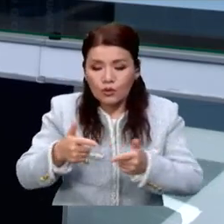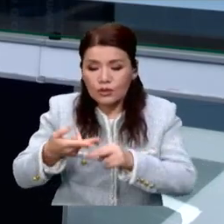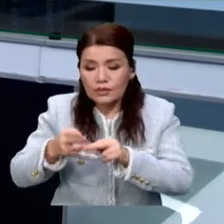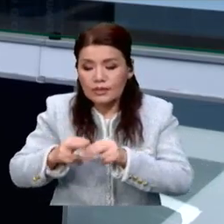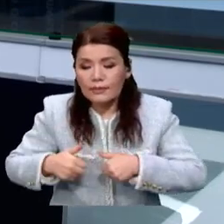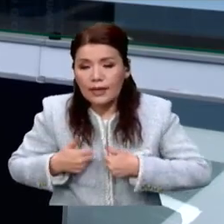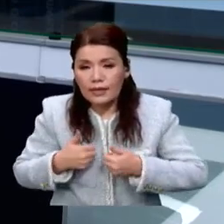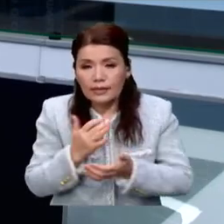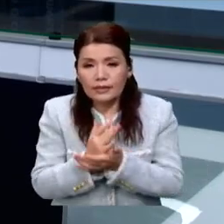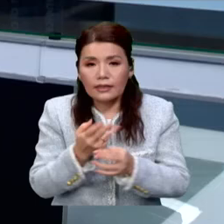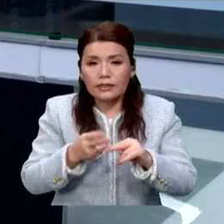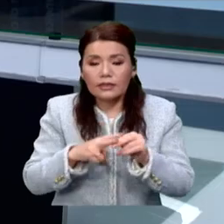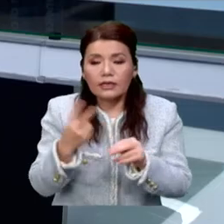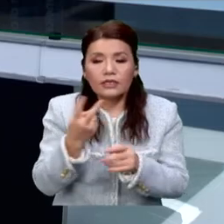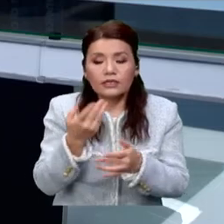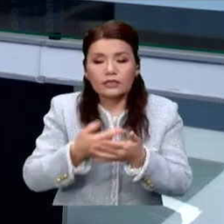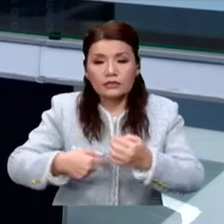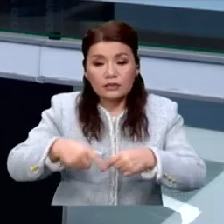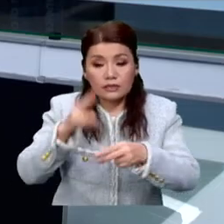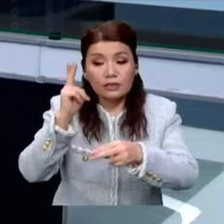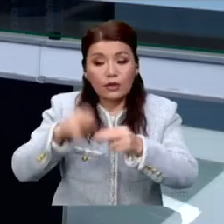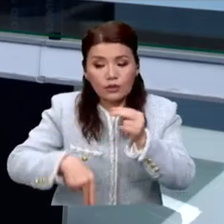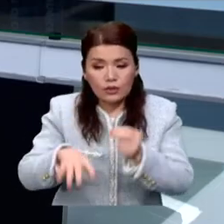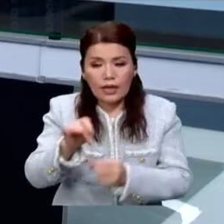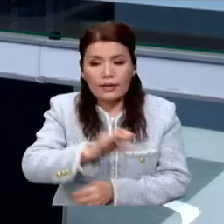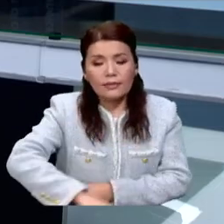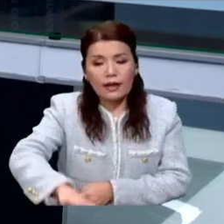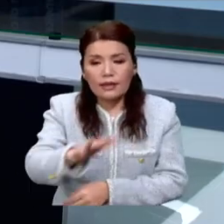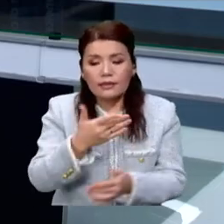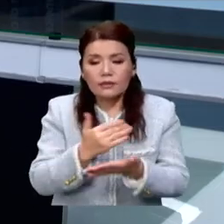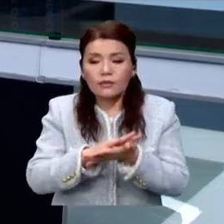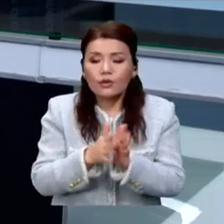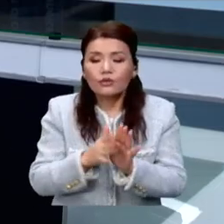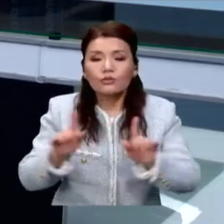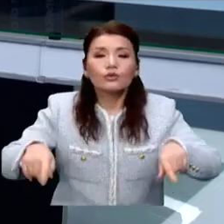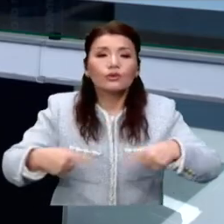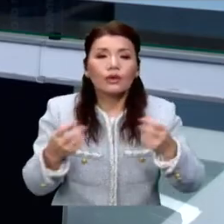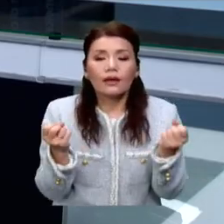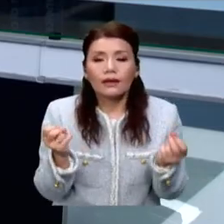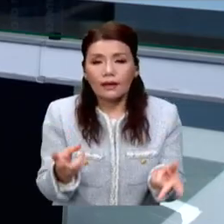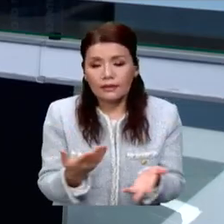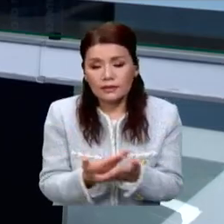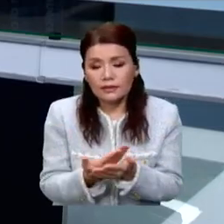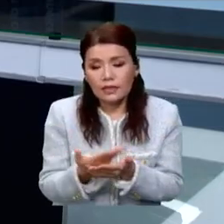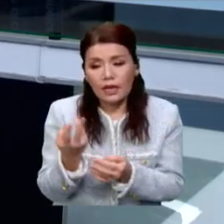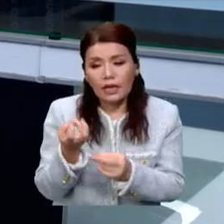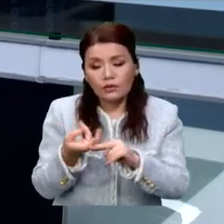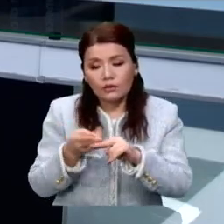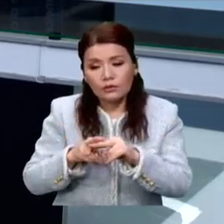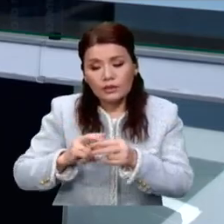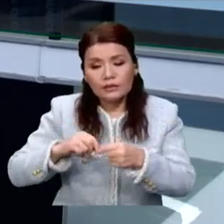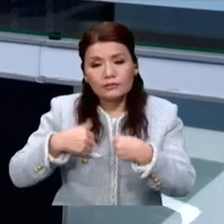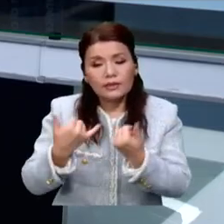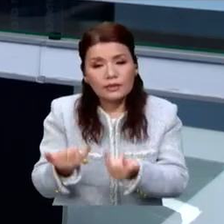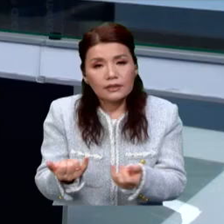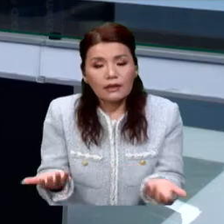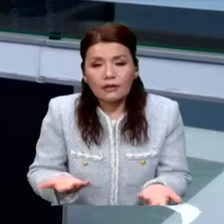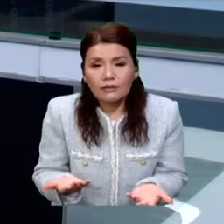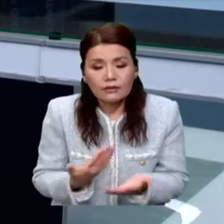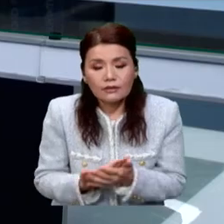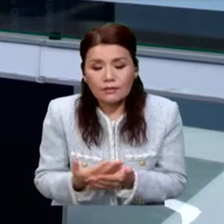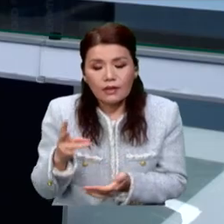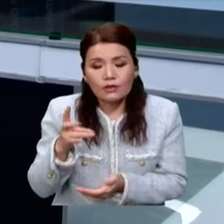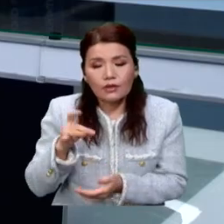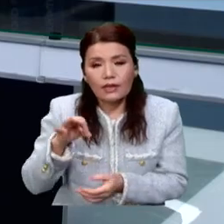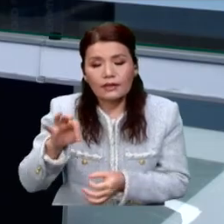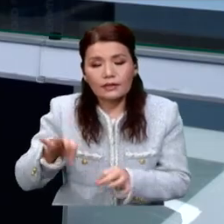Химиялық зауыттың екінші кезеңі аяқталғанда аймақ әлеуеті қалай түрленбек? Алып өндірістің агро салаға берері не? Нұрлан